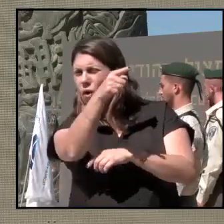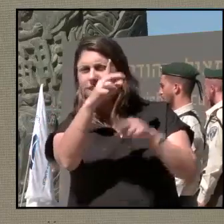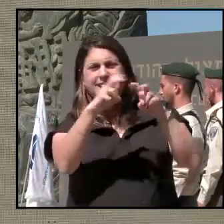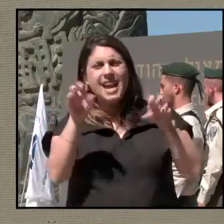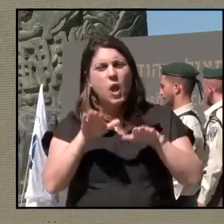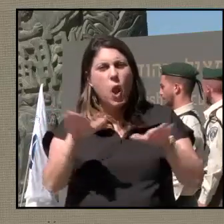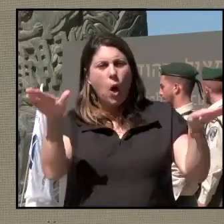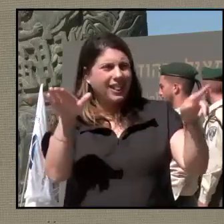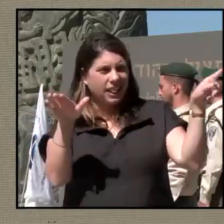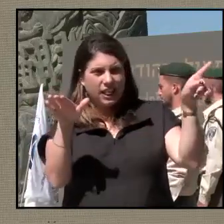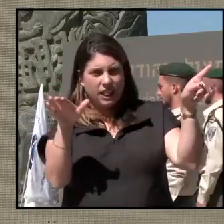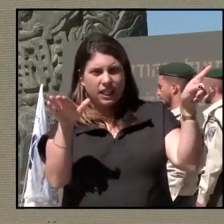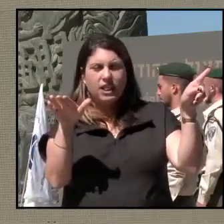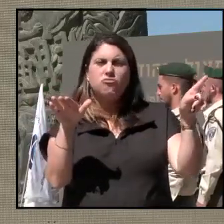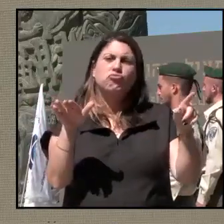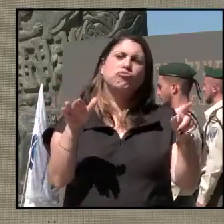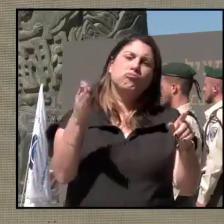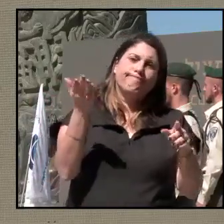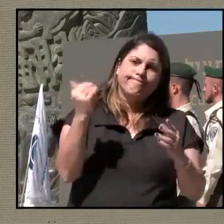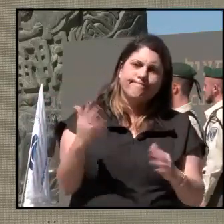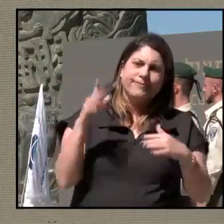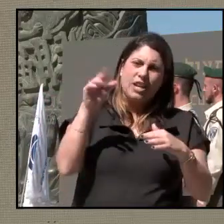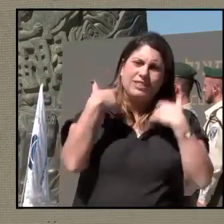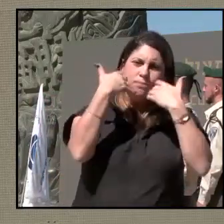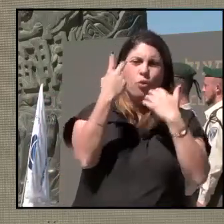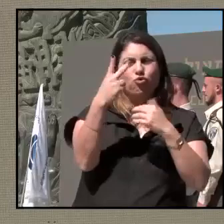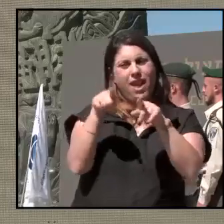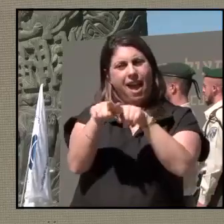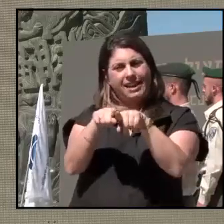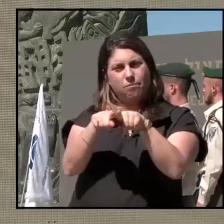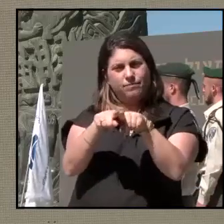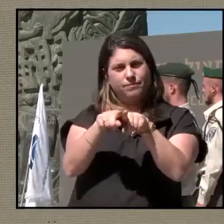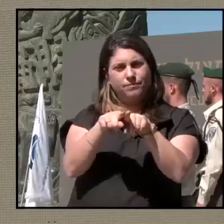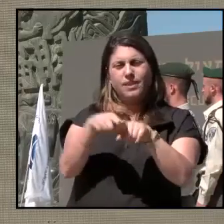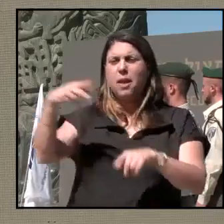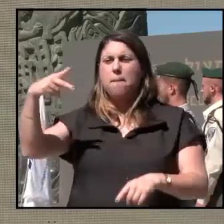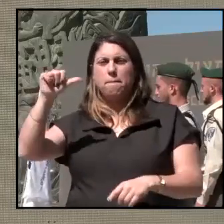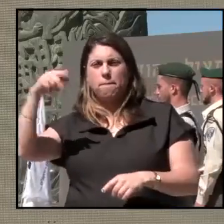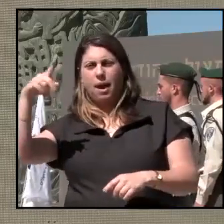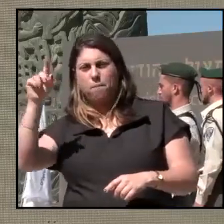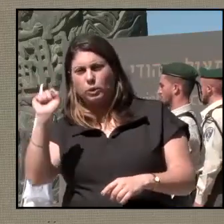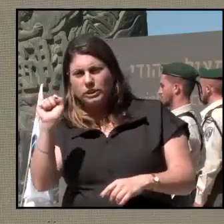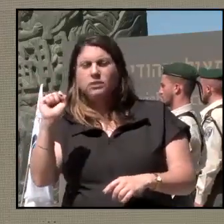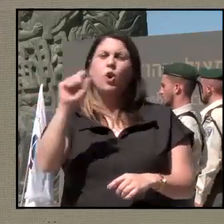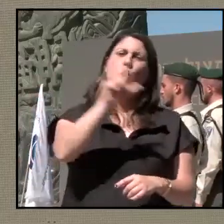לוד, התרחש סיפורם של שני אחים, פפוס ולוליאנוס